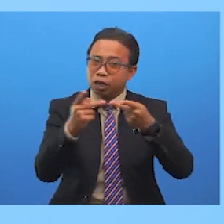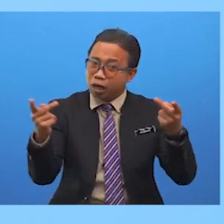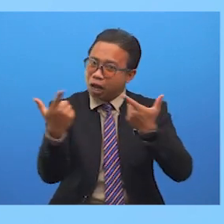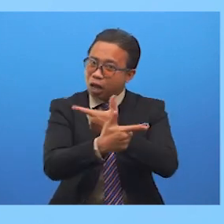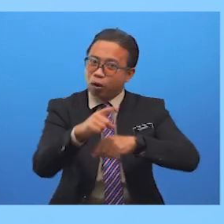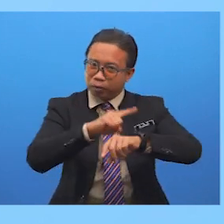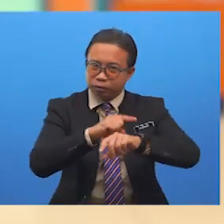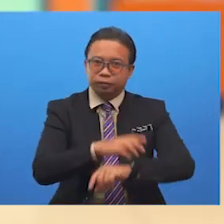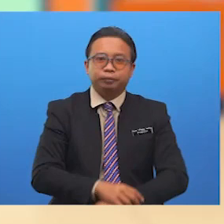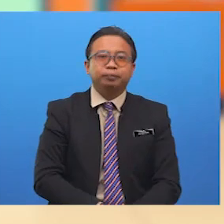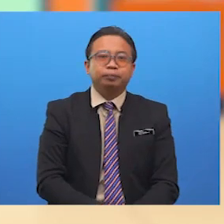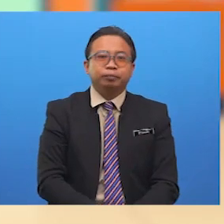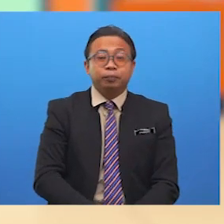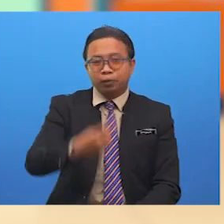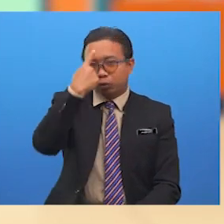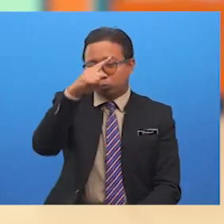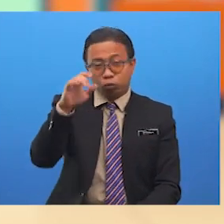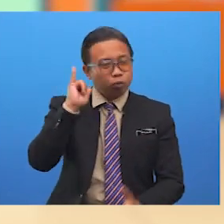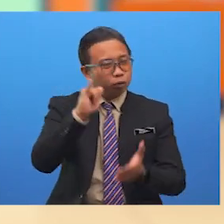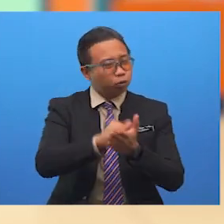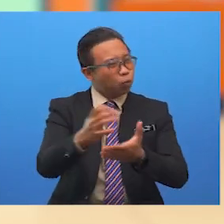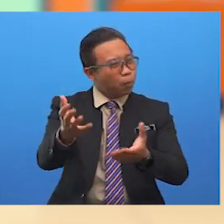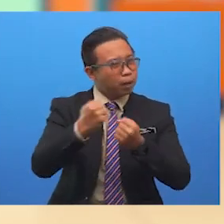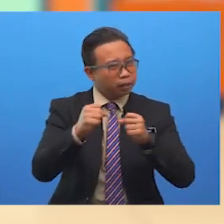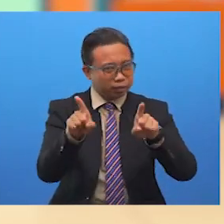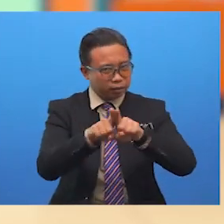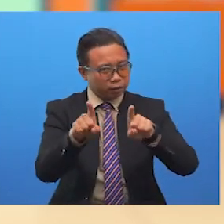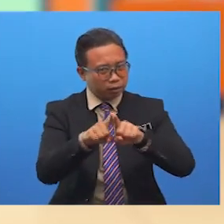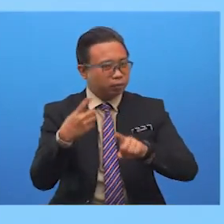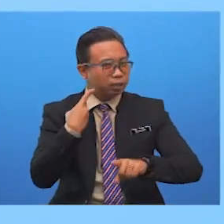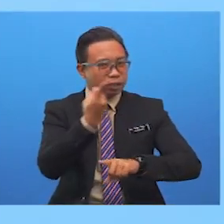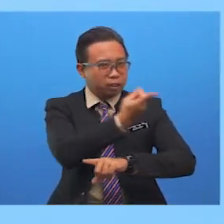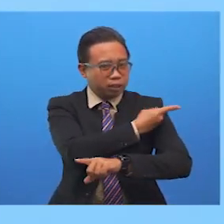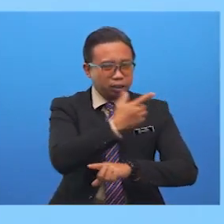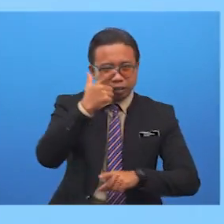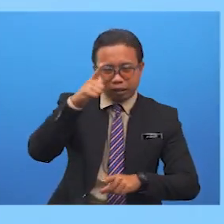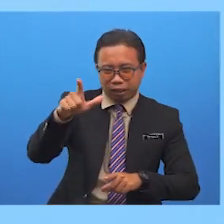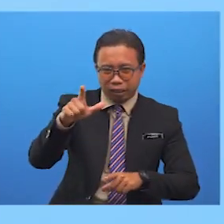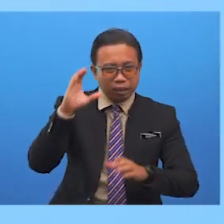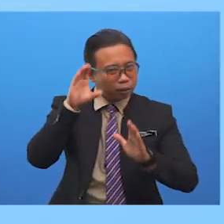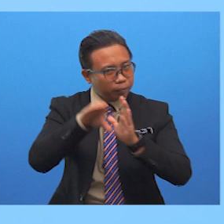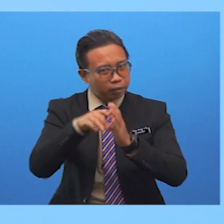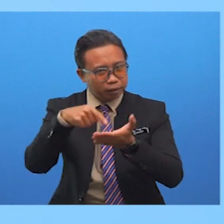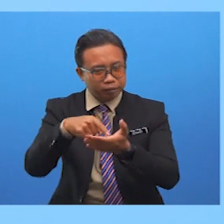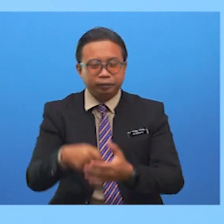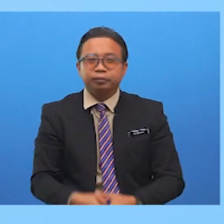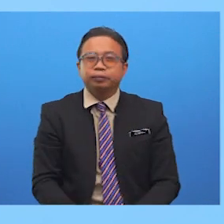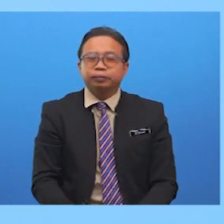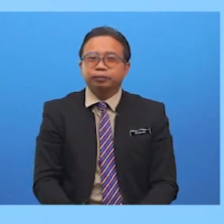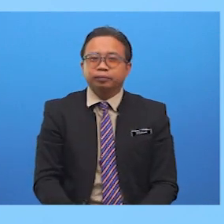masa untuk itu Mari sama-sama kita melihat paparan ini